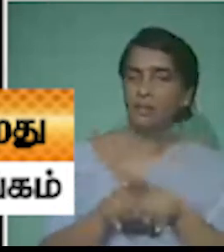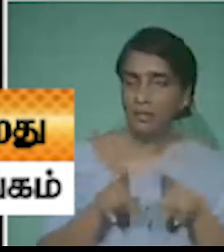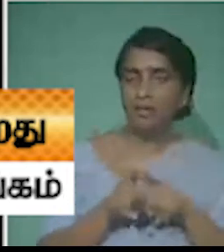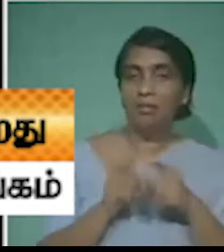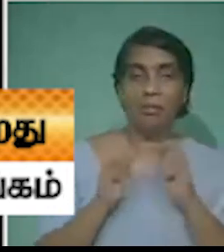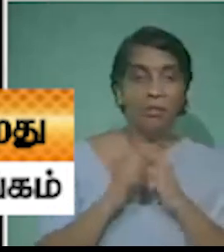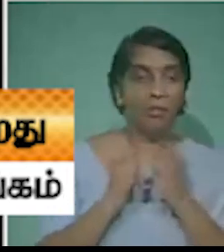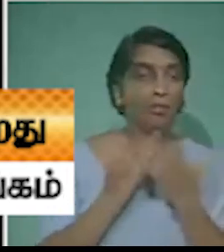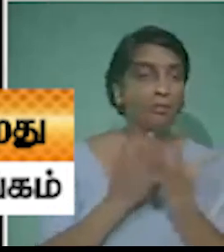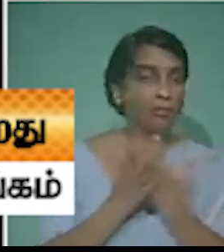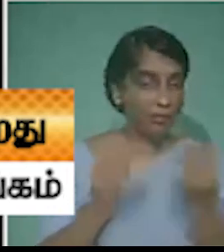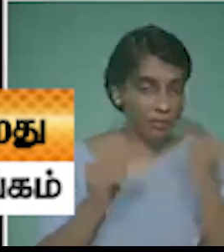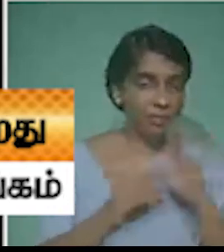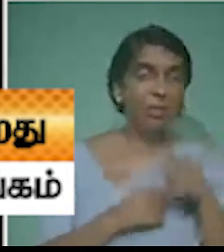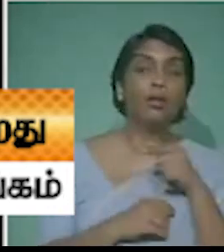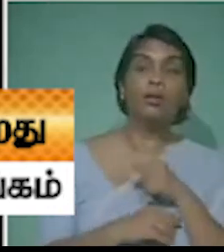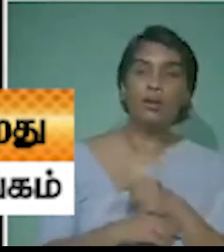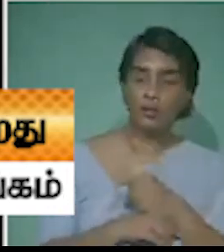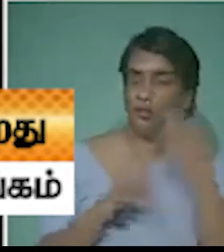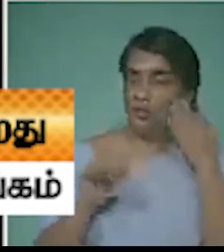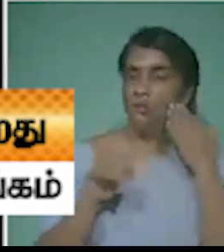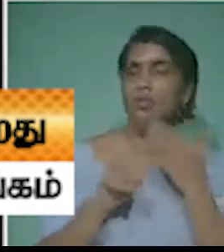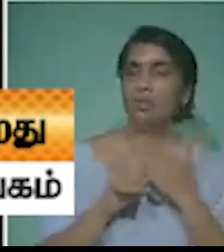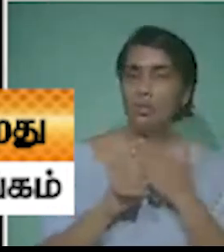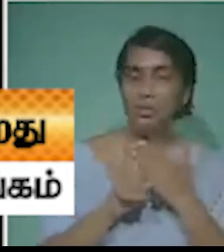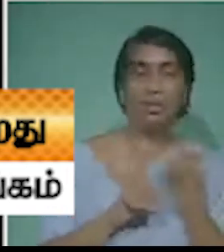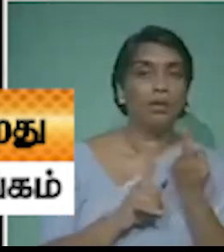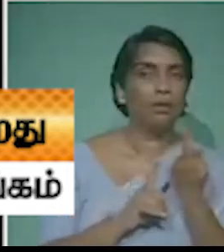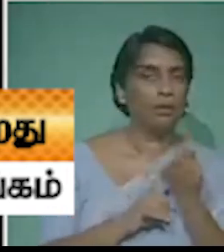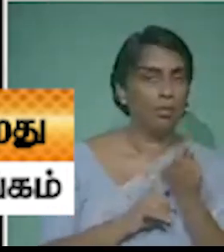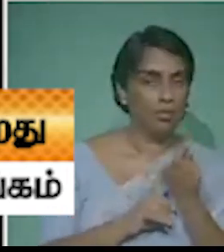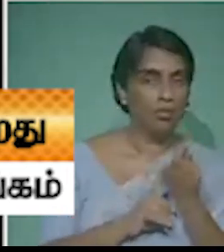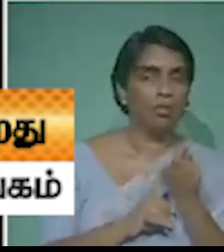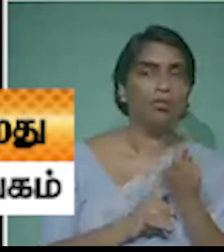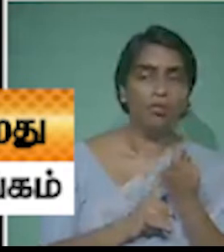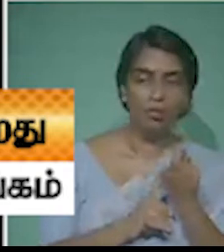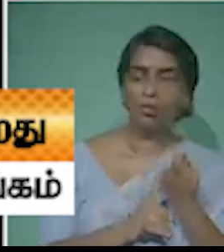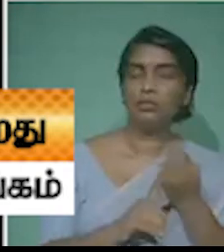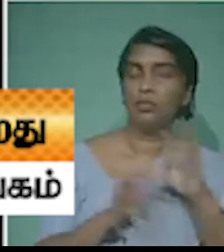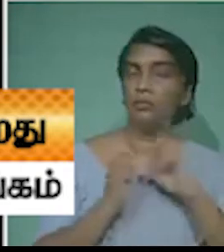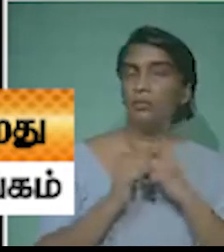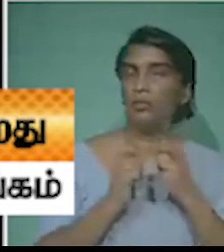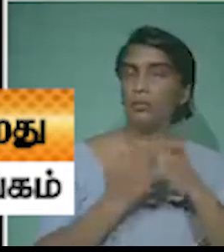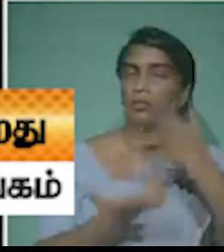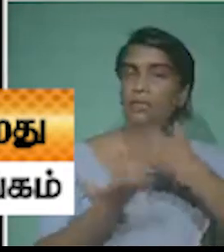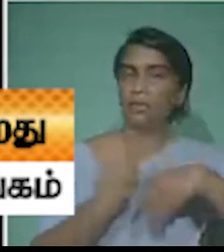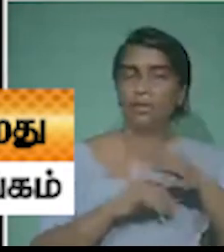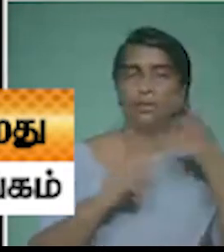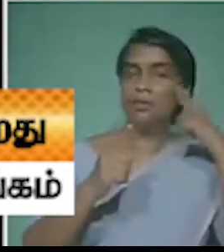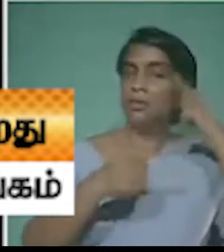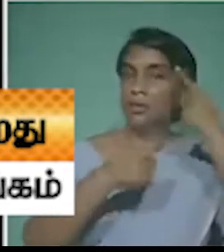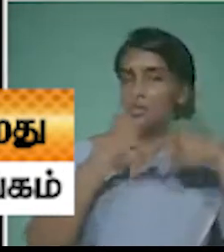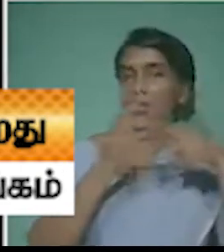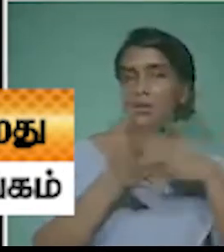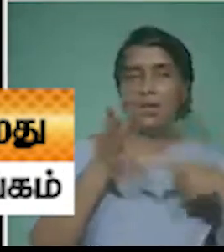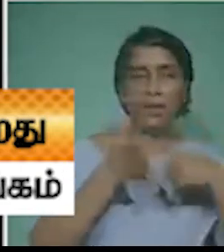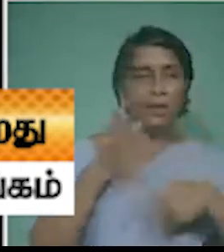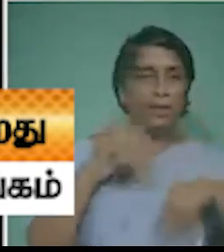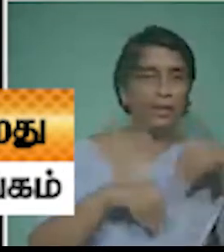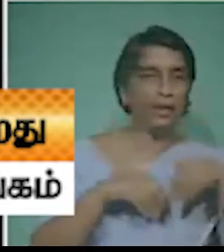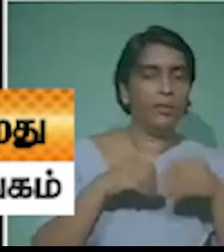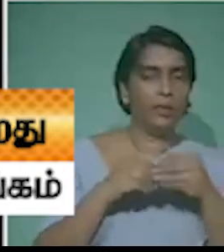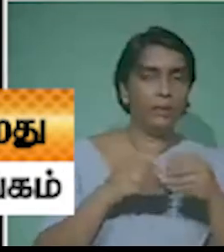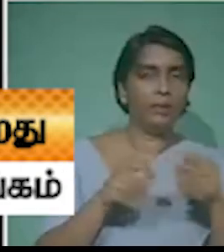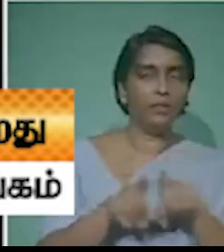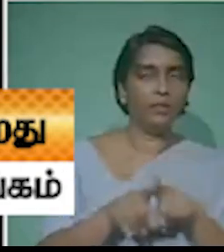அரசாங்கம் அளவீடு செய்து வருகிறது. அரசாங்கத்தின் குறித்த நடவடிக்கைகளுக்கு எதிராக ஆர்ப்பாட்டங்களில் ஈடுபட்ட போது குருந்தூர்மலையில்